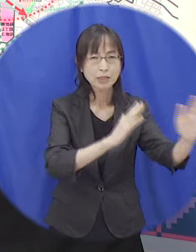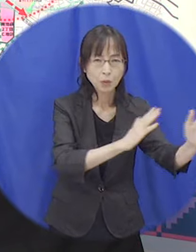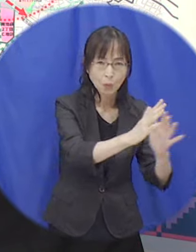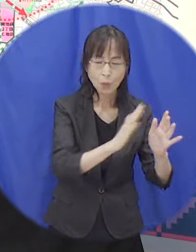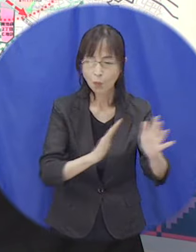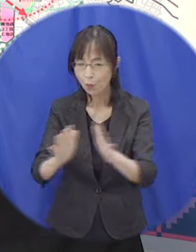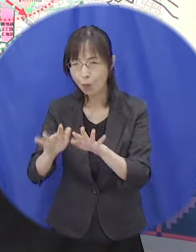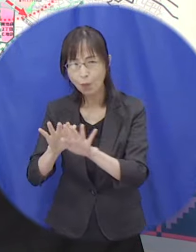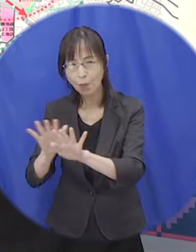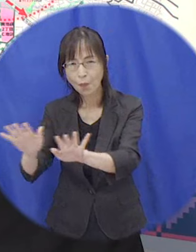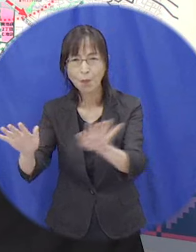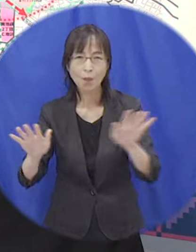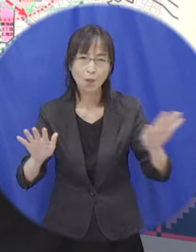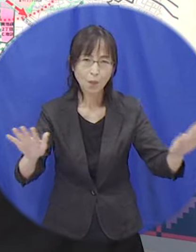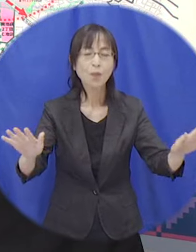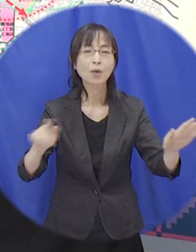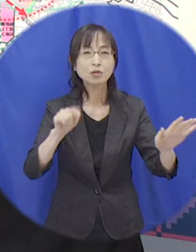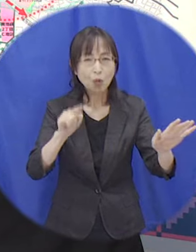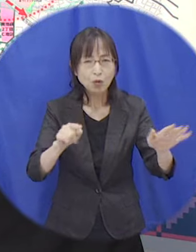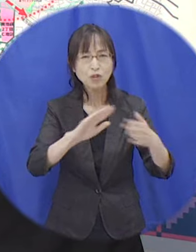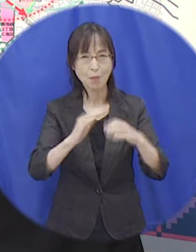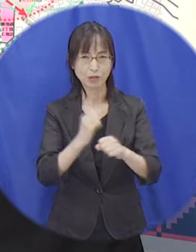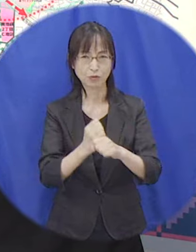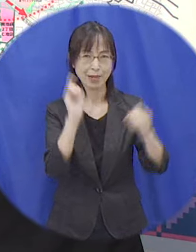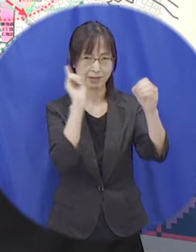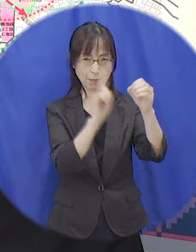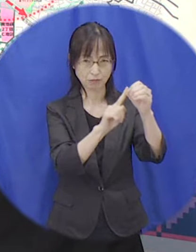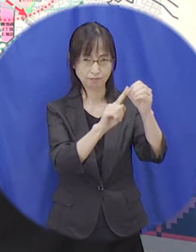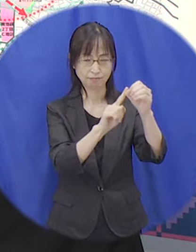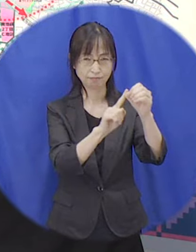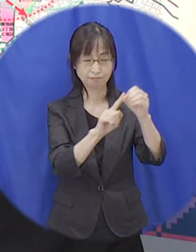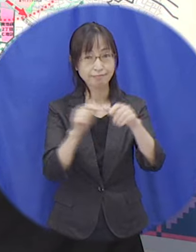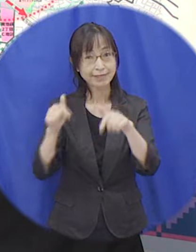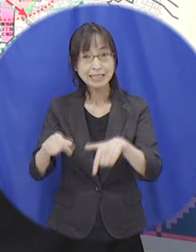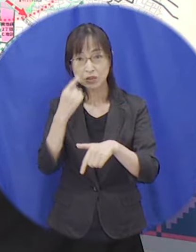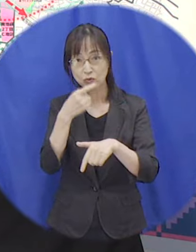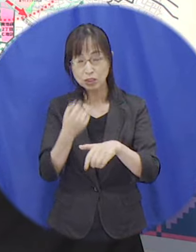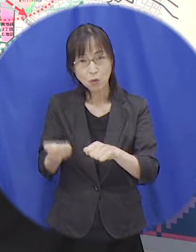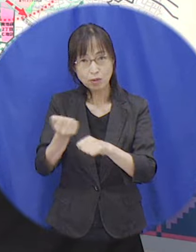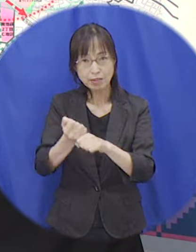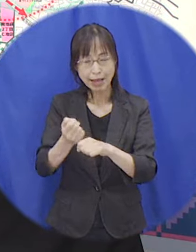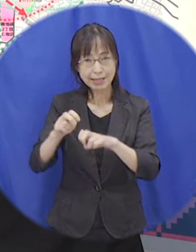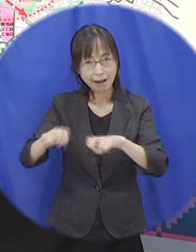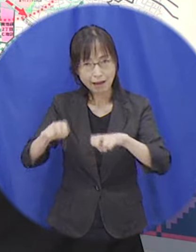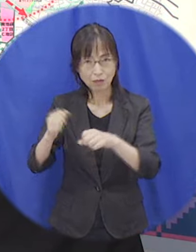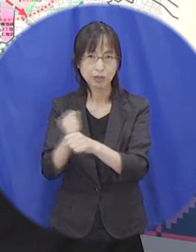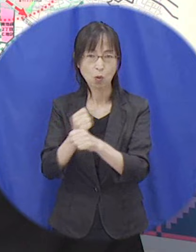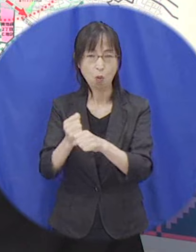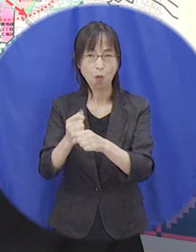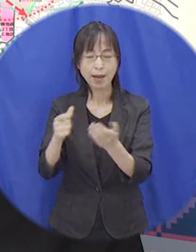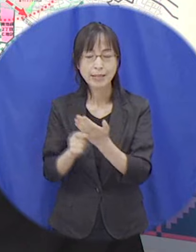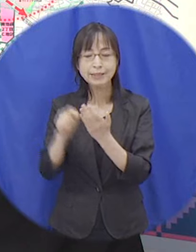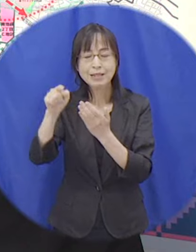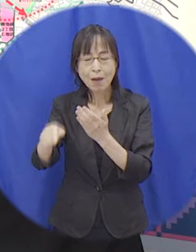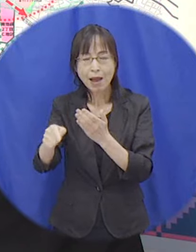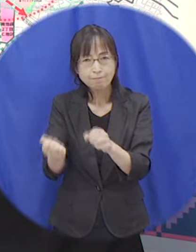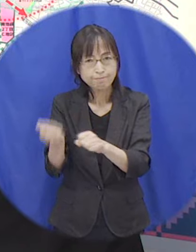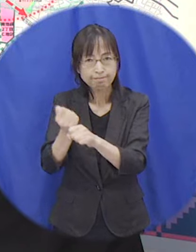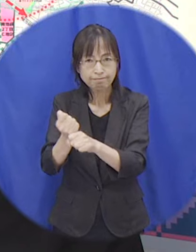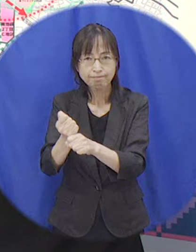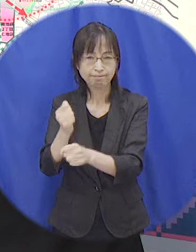していくような、そんな街づくりを目指しています。 はい、 西口の再開発事業による駅前の再編